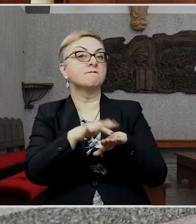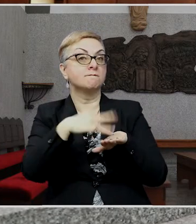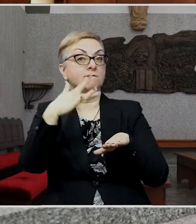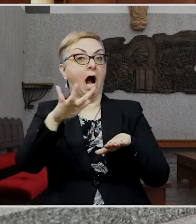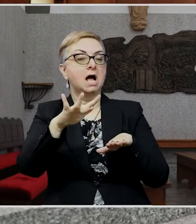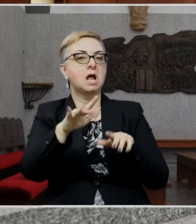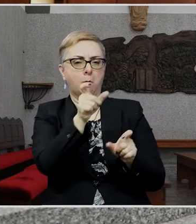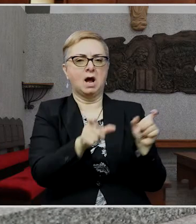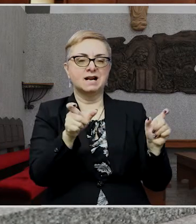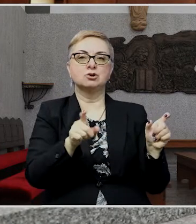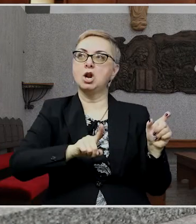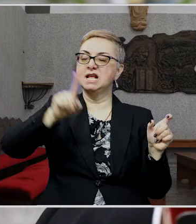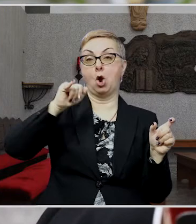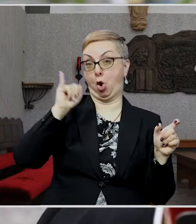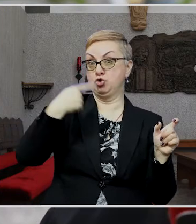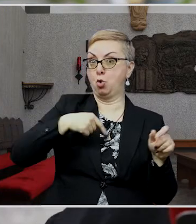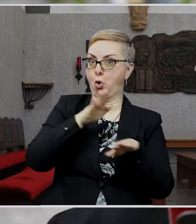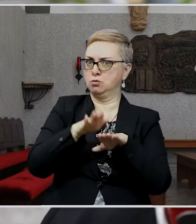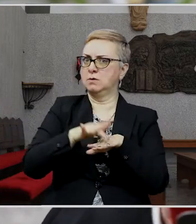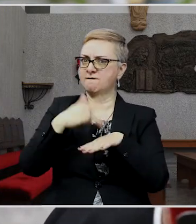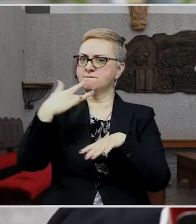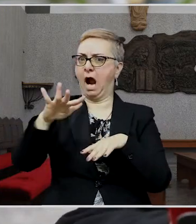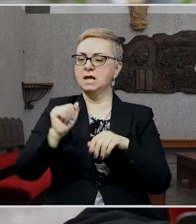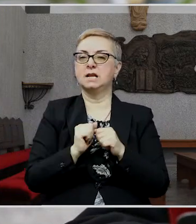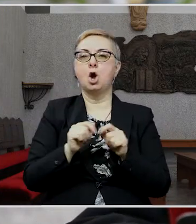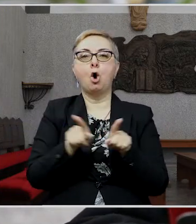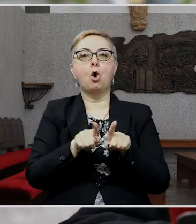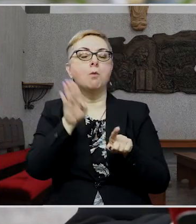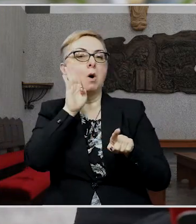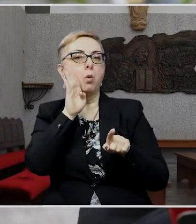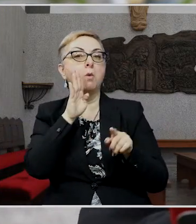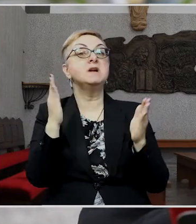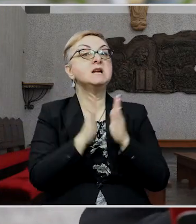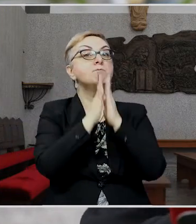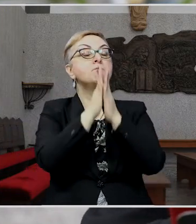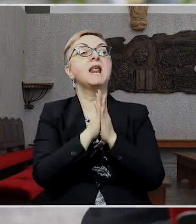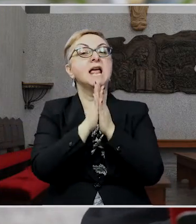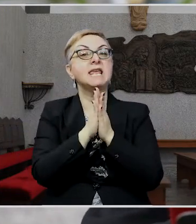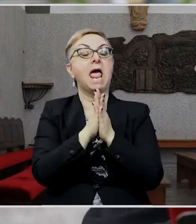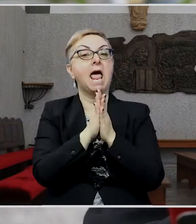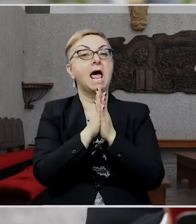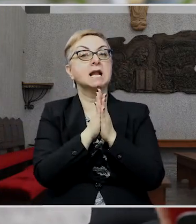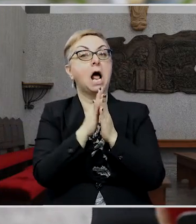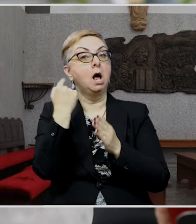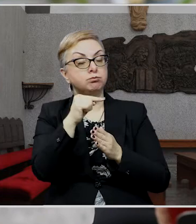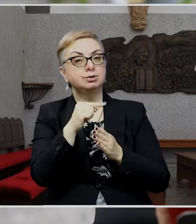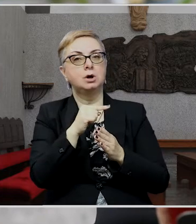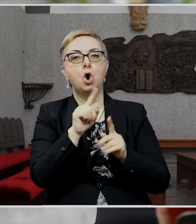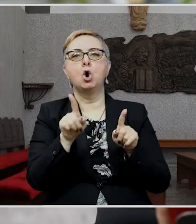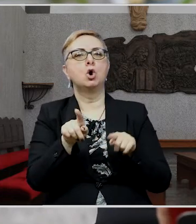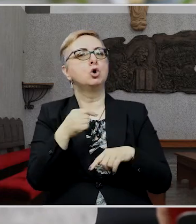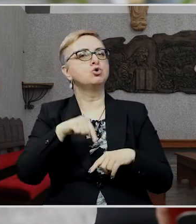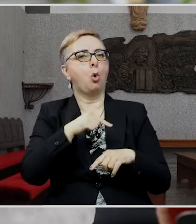loro lontananza da dio come uomini di preghiera non dobbiamo questi aspetti condannare